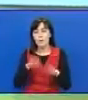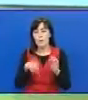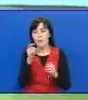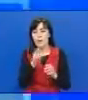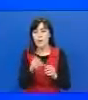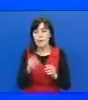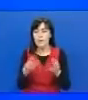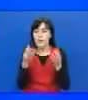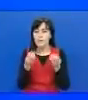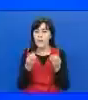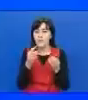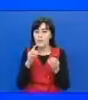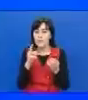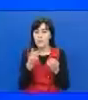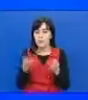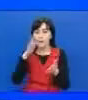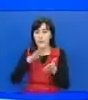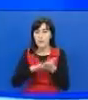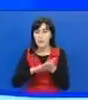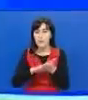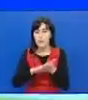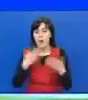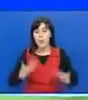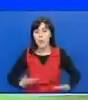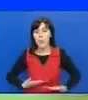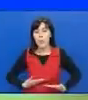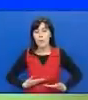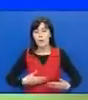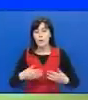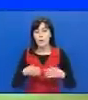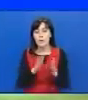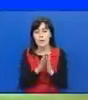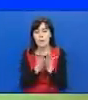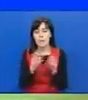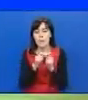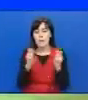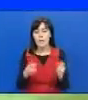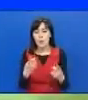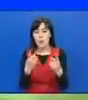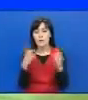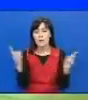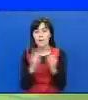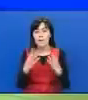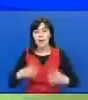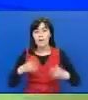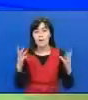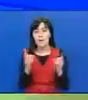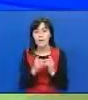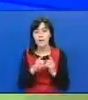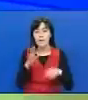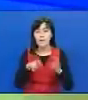азаматтың тағы бір қыры танылды. Өмір өрнектері атты кітабының тұсауы кесілді. Зиялы қауым бас қосқан салтанатты жиында тұлғаның